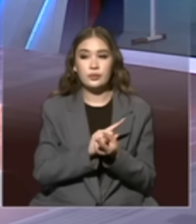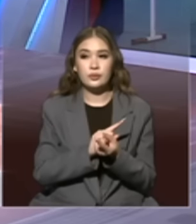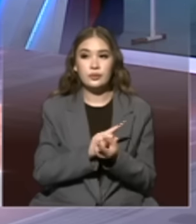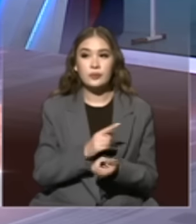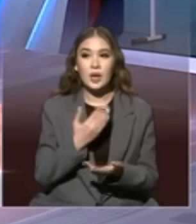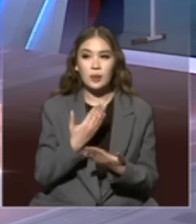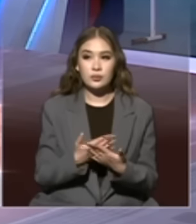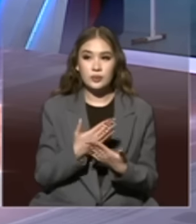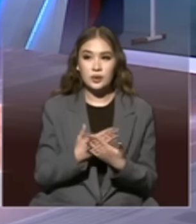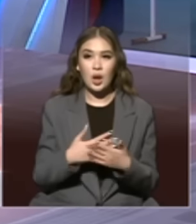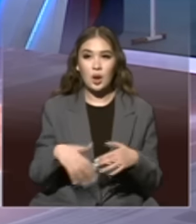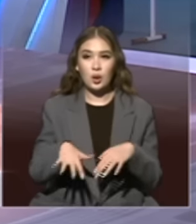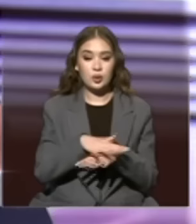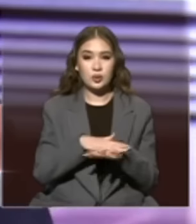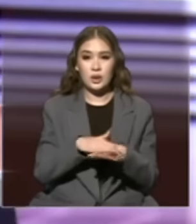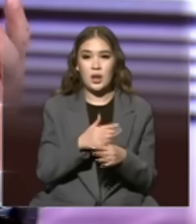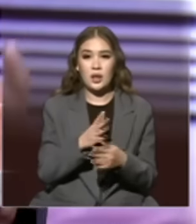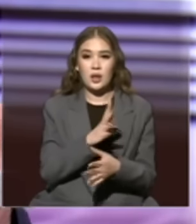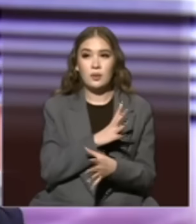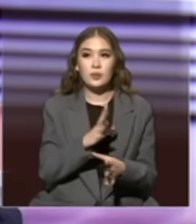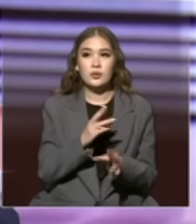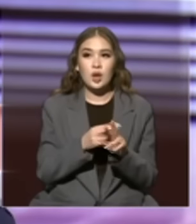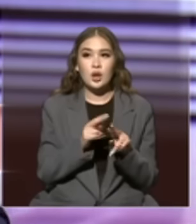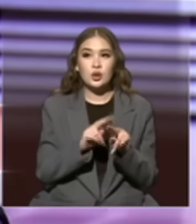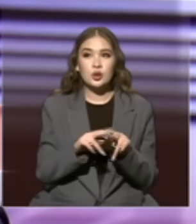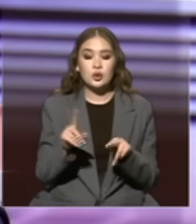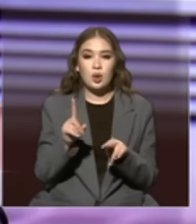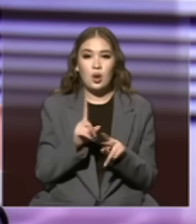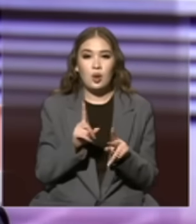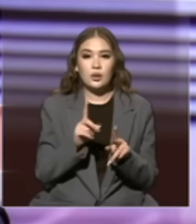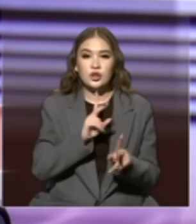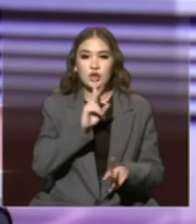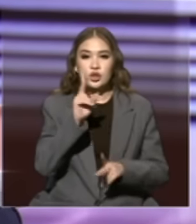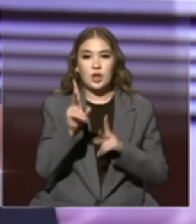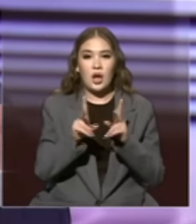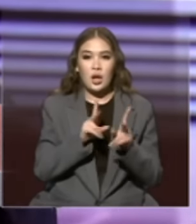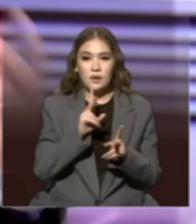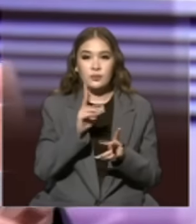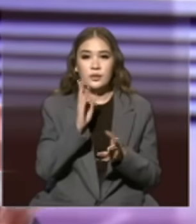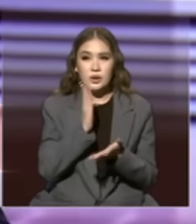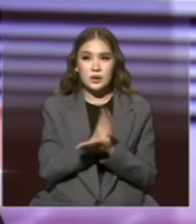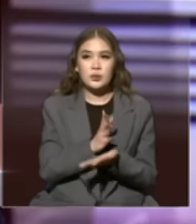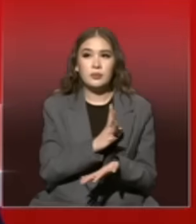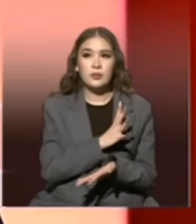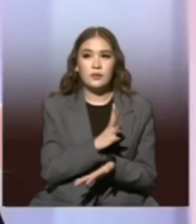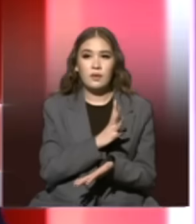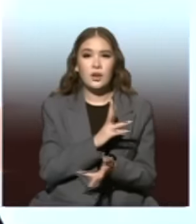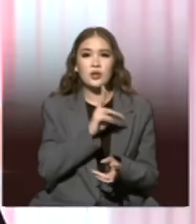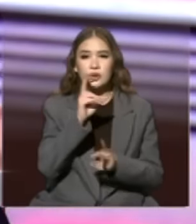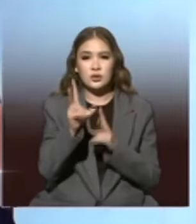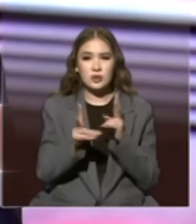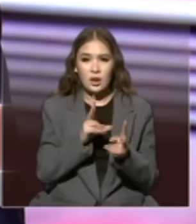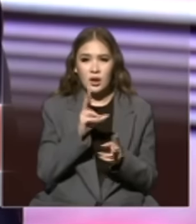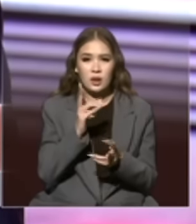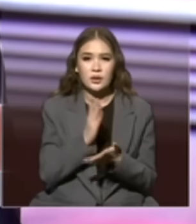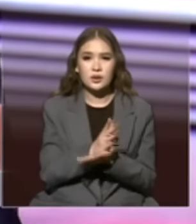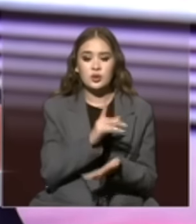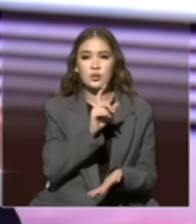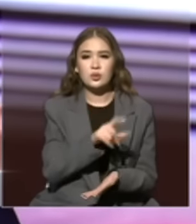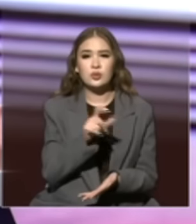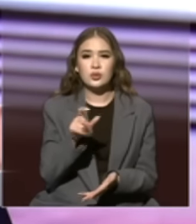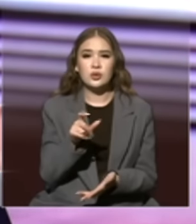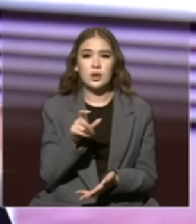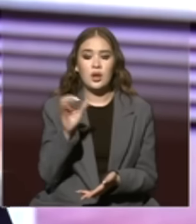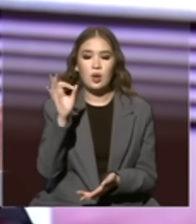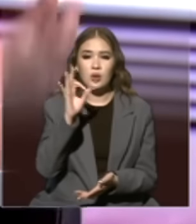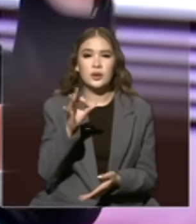Мысалы, қоғамда жоқ емес қой, сот билігіне наразылықтары. Көбінесе сол шағымдар жазып жатады, әр жерде